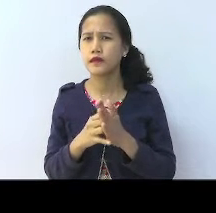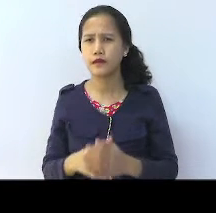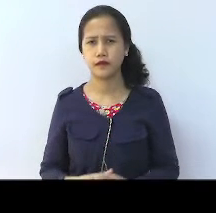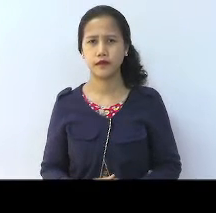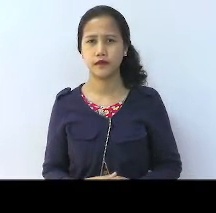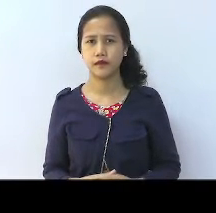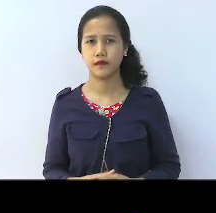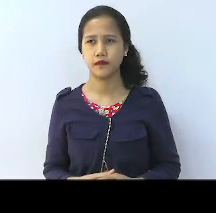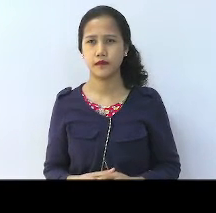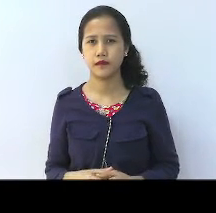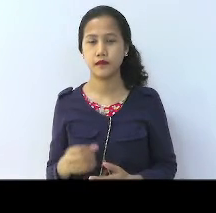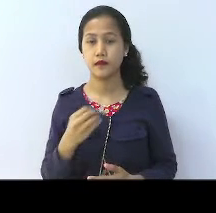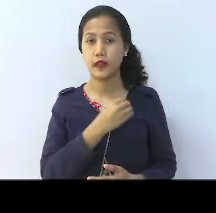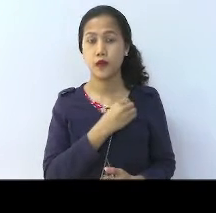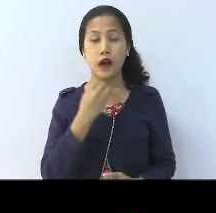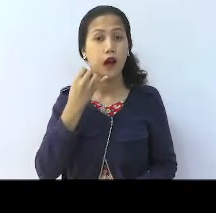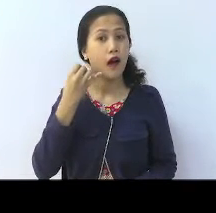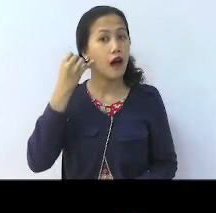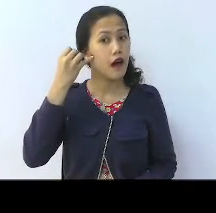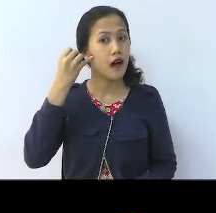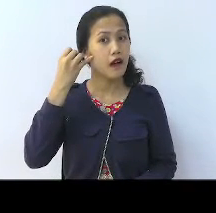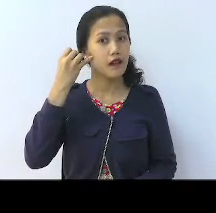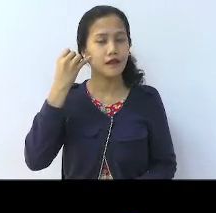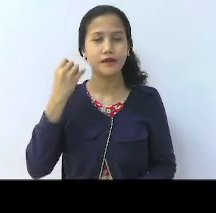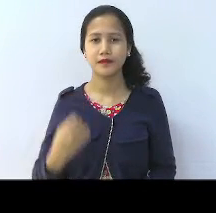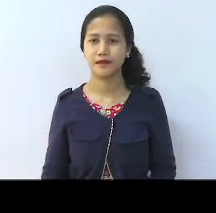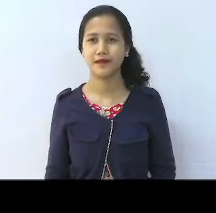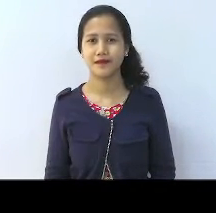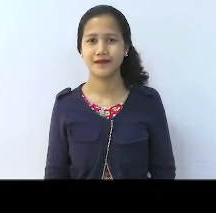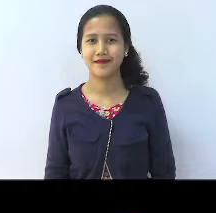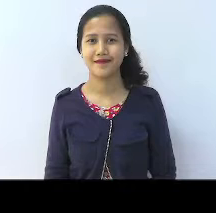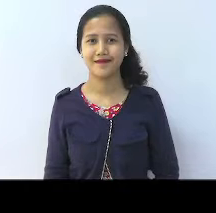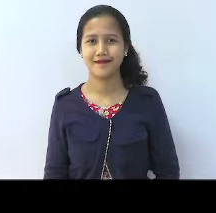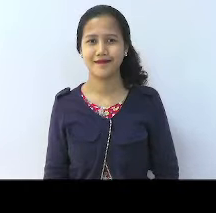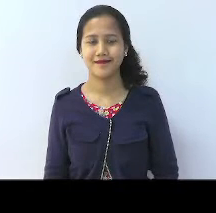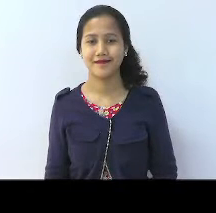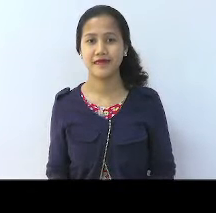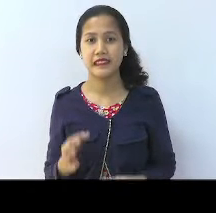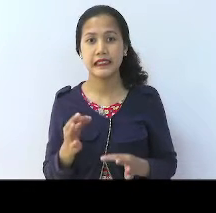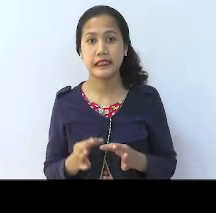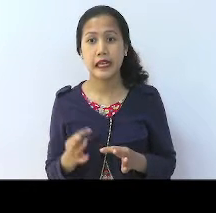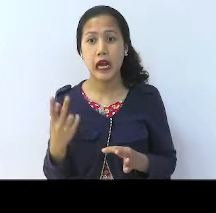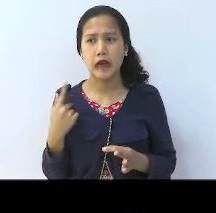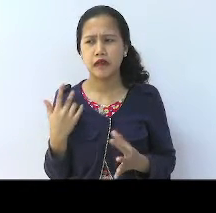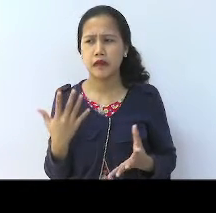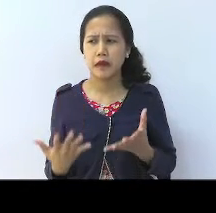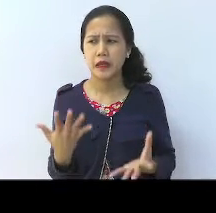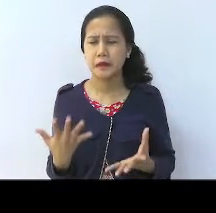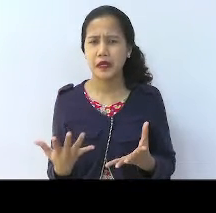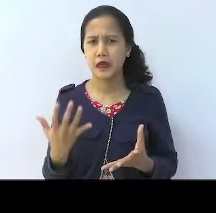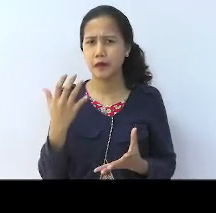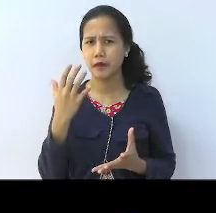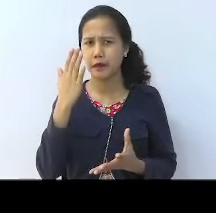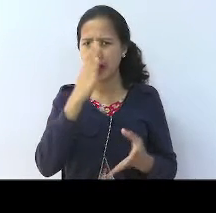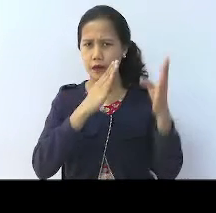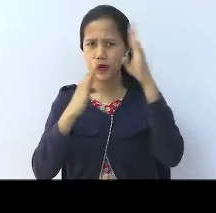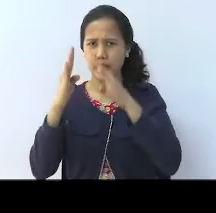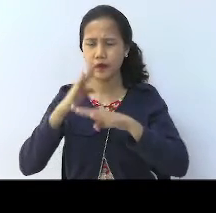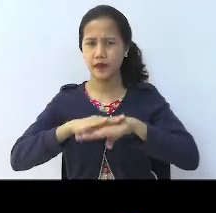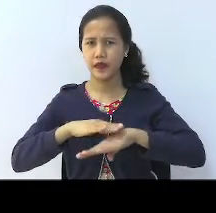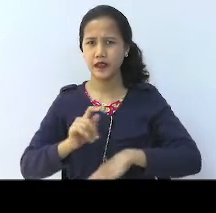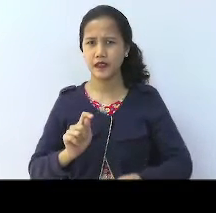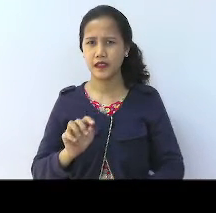dito sa bandang leeg, dito sa ilalim. Yan yung mga muscles. May mga deeper muscles pa dyan sa loob. Yan,